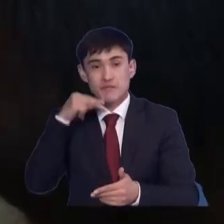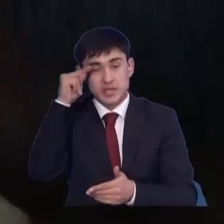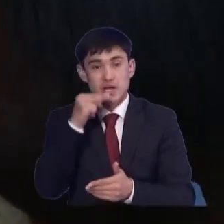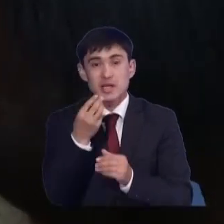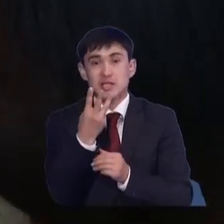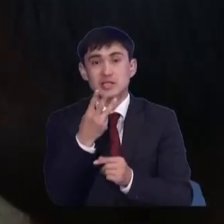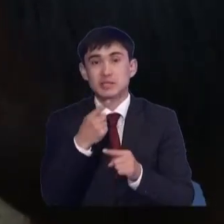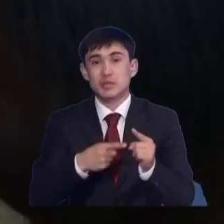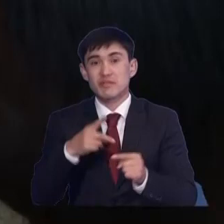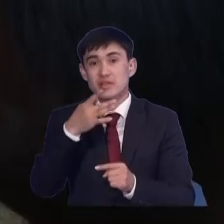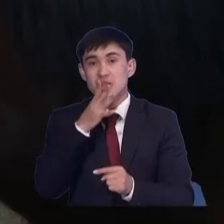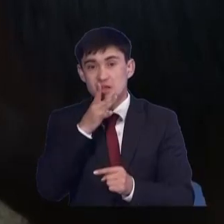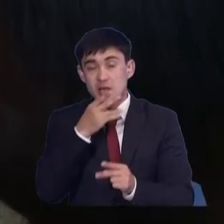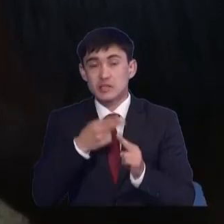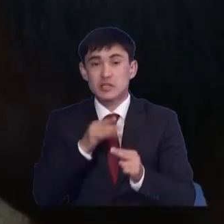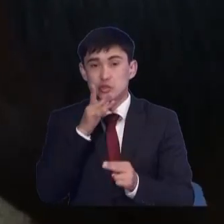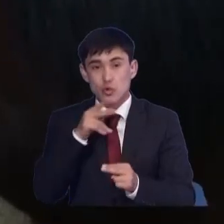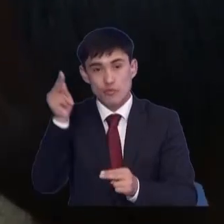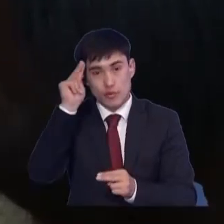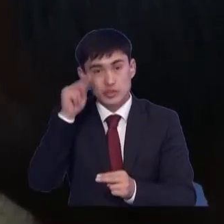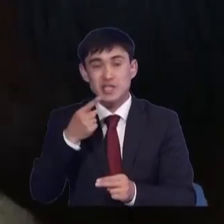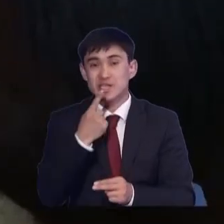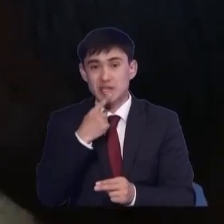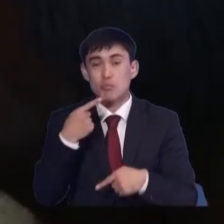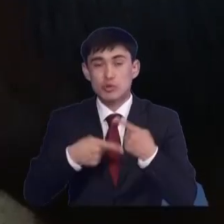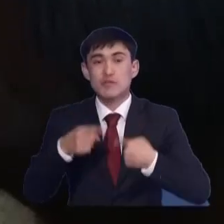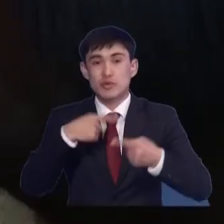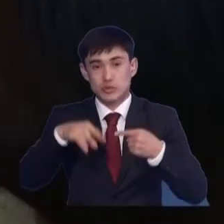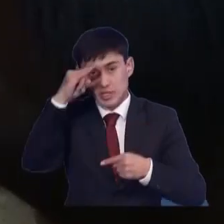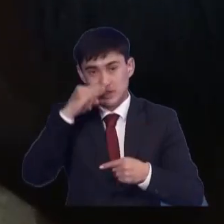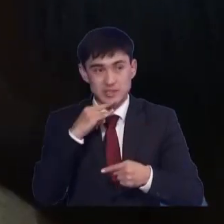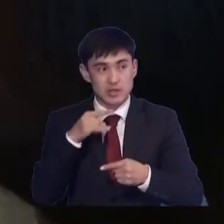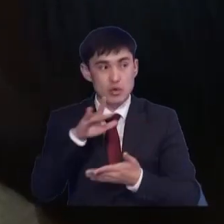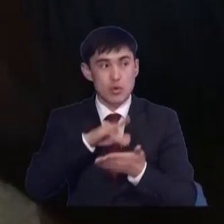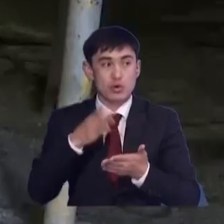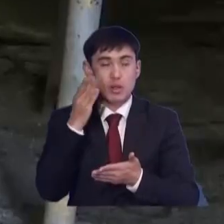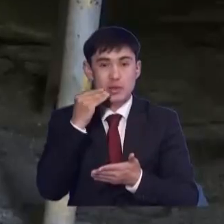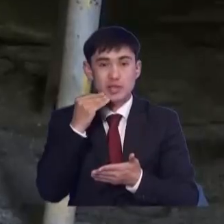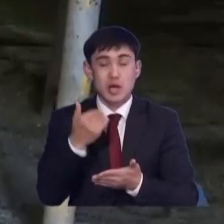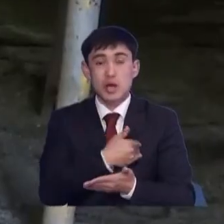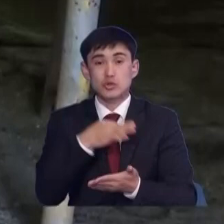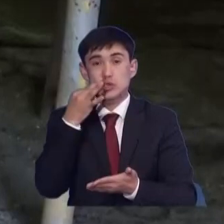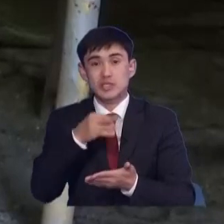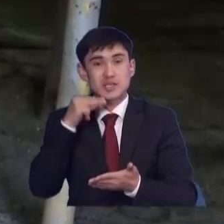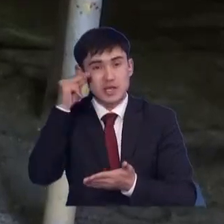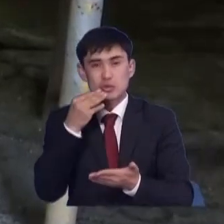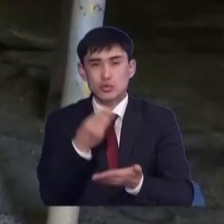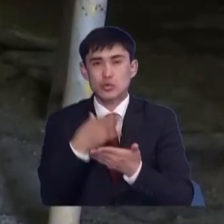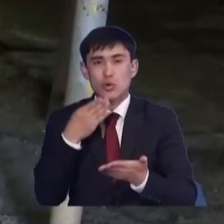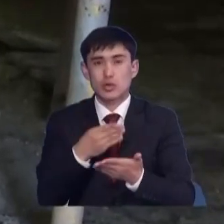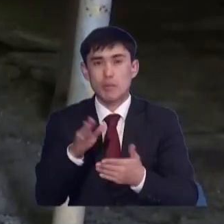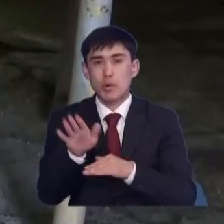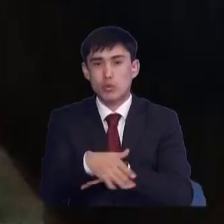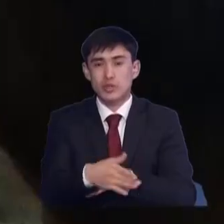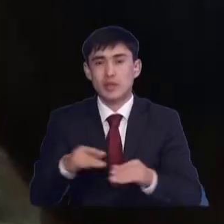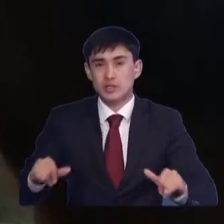порядка 3,5 лет. За этот срок я выучила язык. После вернулась в Казахстан, в город Алматы. Отмечу, что в Китае очень дорого обходится прогулка